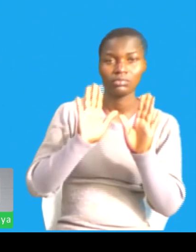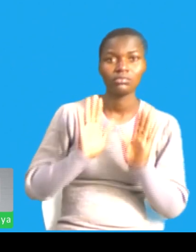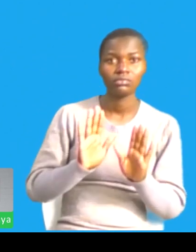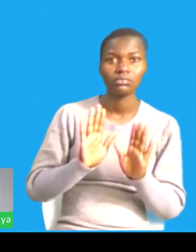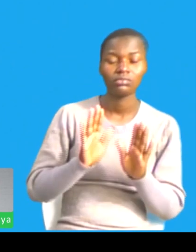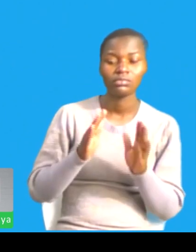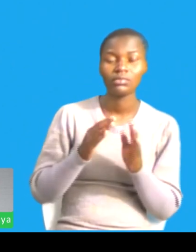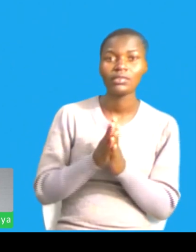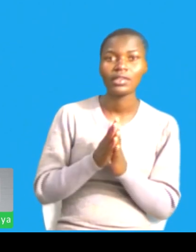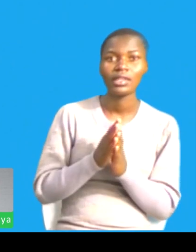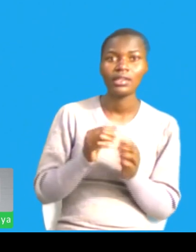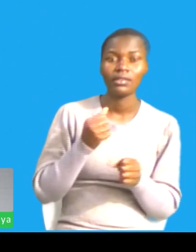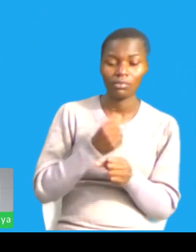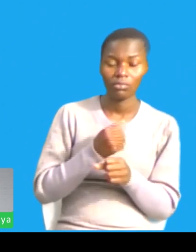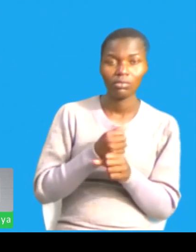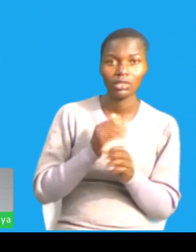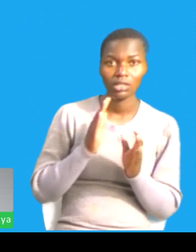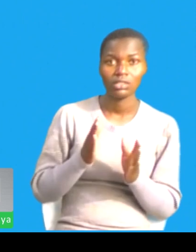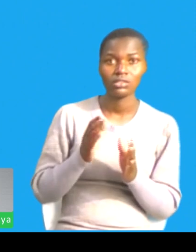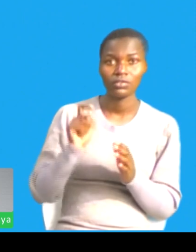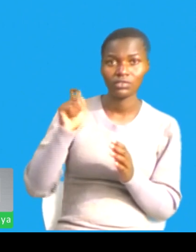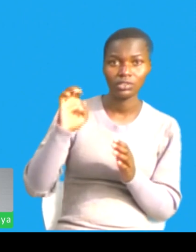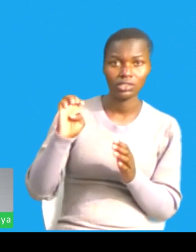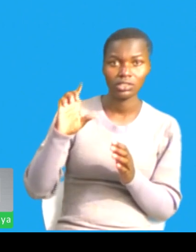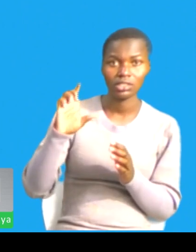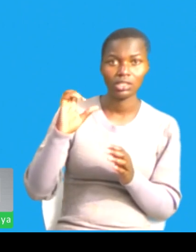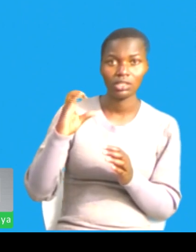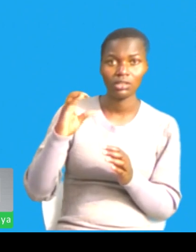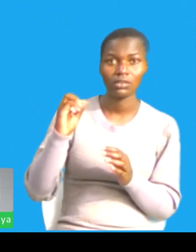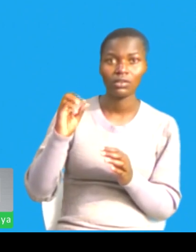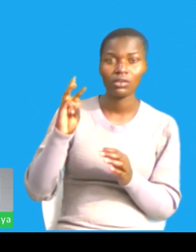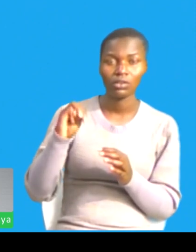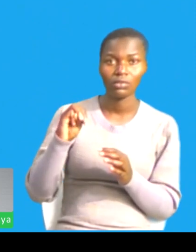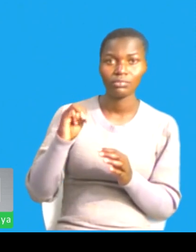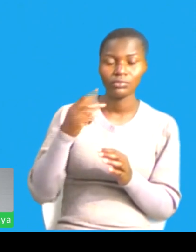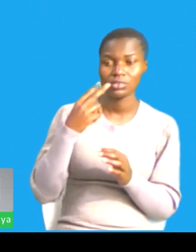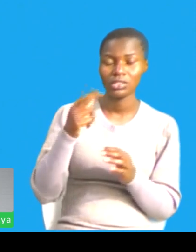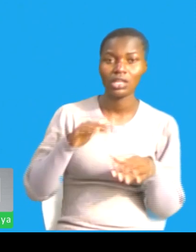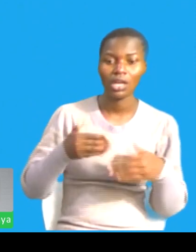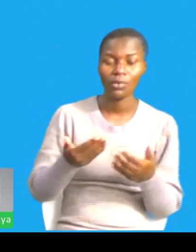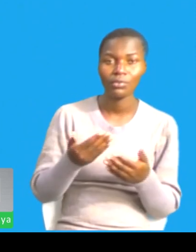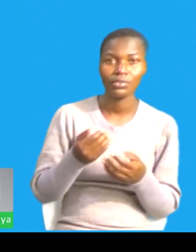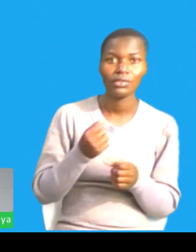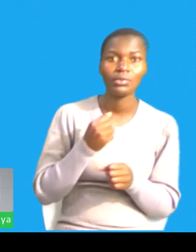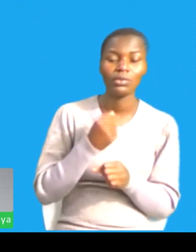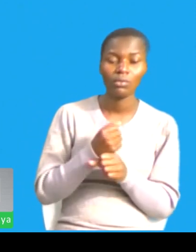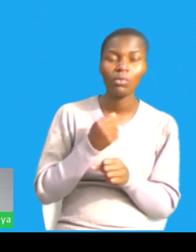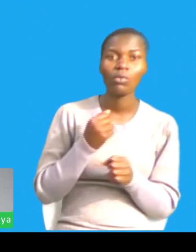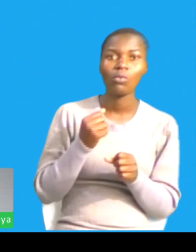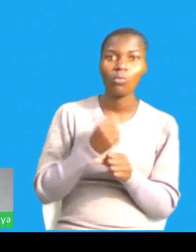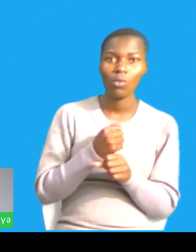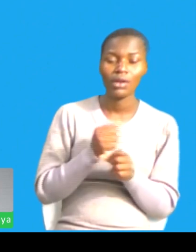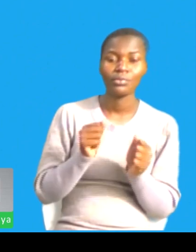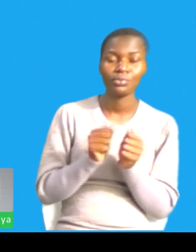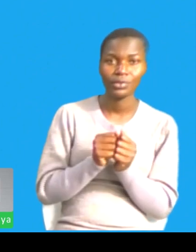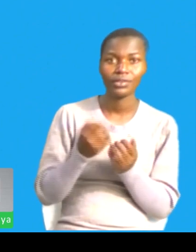Telcom waangalie, waone ni njia gani watasaidiana na workers, kama itakuwa ni kwamba itakuwa hivyo. Na nimesikia Telcom iko na a lot